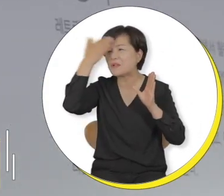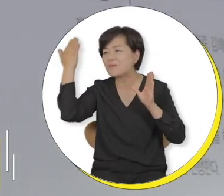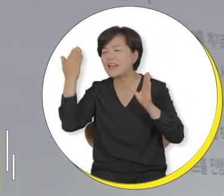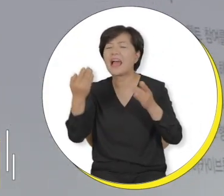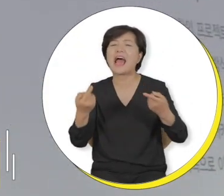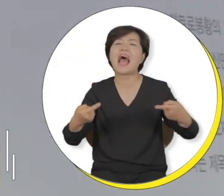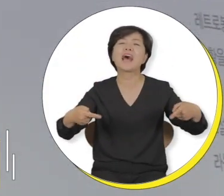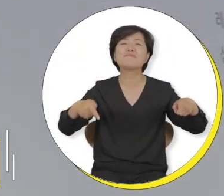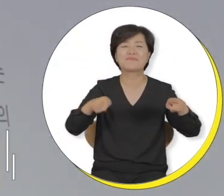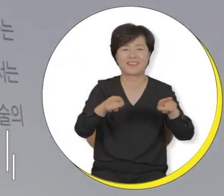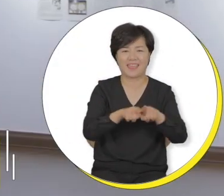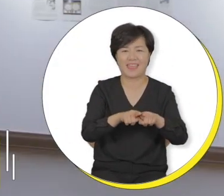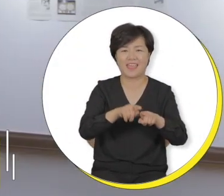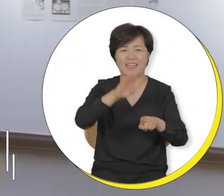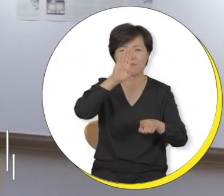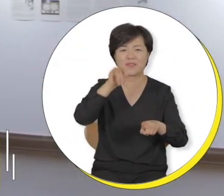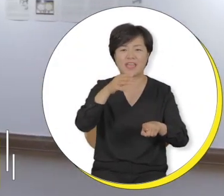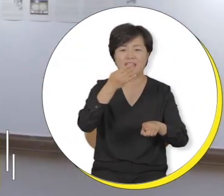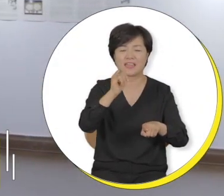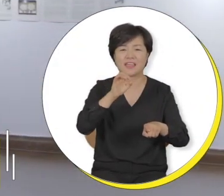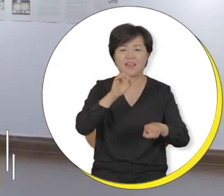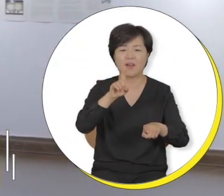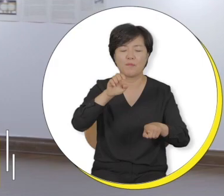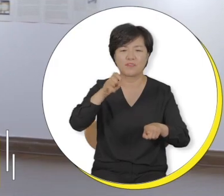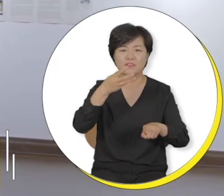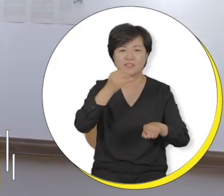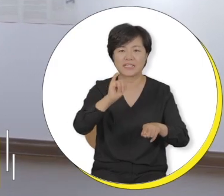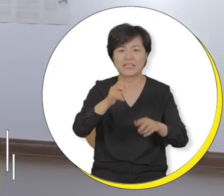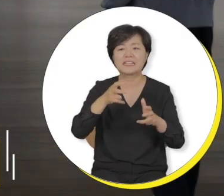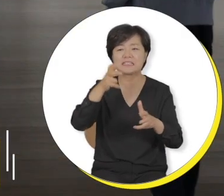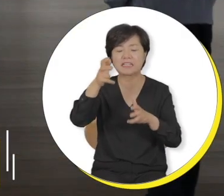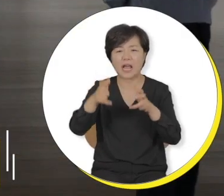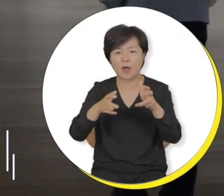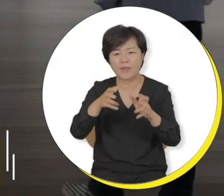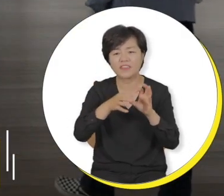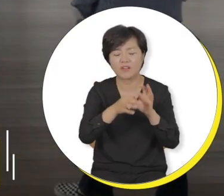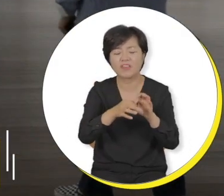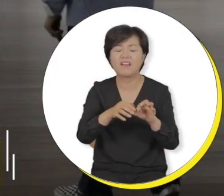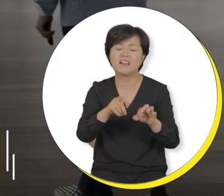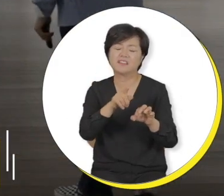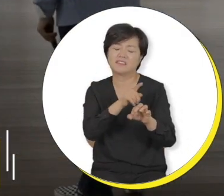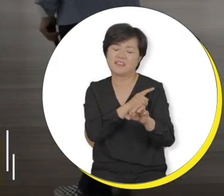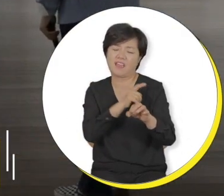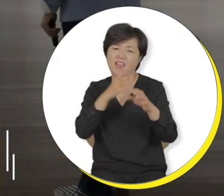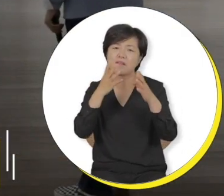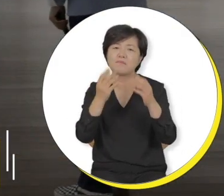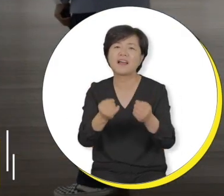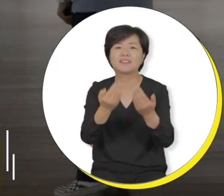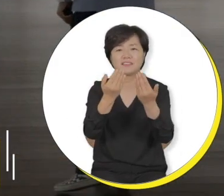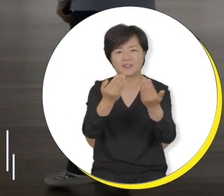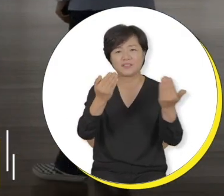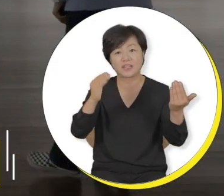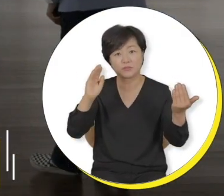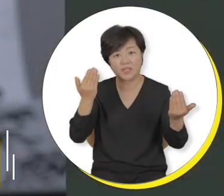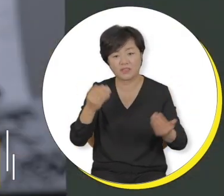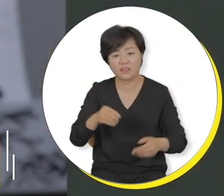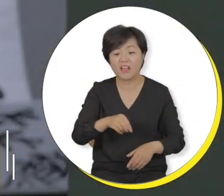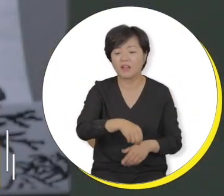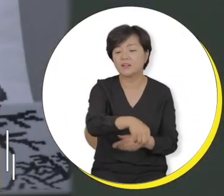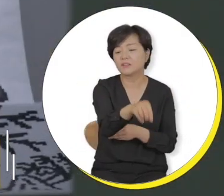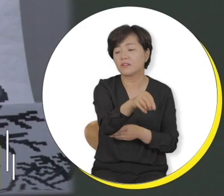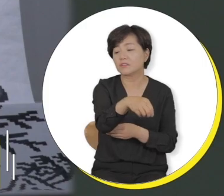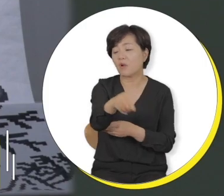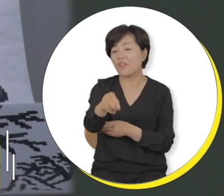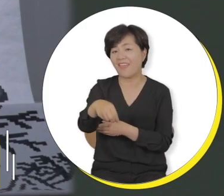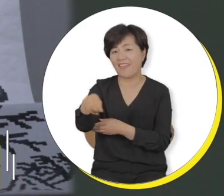청년 작가들이 함께 있는데요. 베리어 프리 그 사업의 연계점이 가장 많은 이번 전시라고 볼 수가 있는데요.